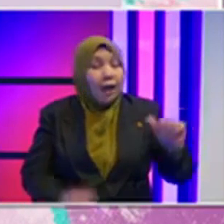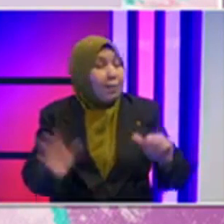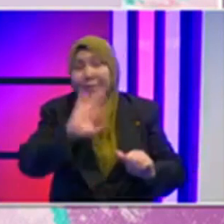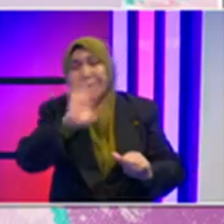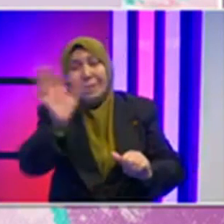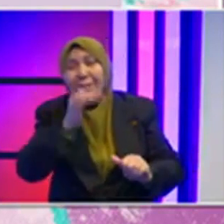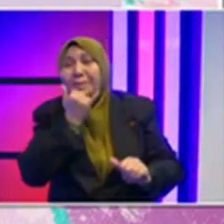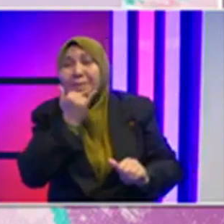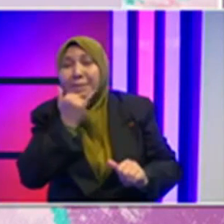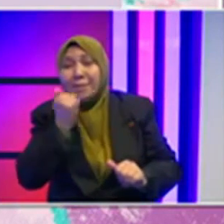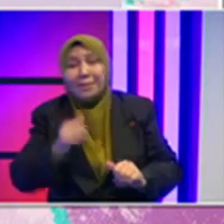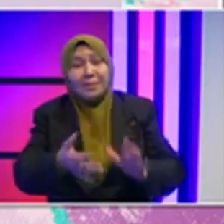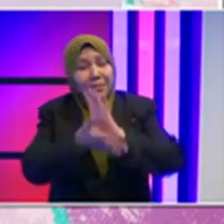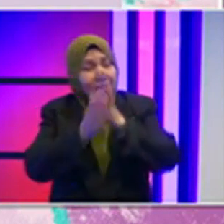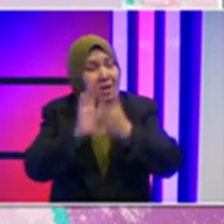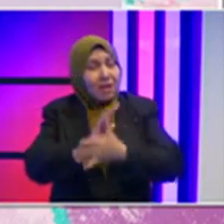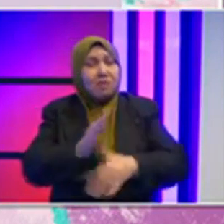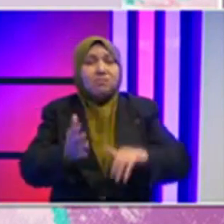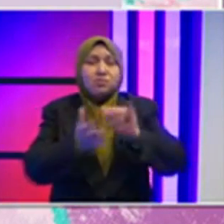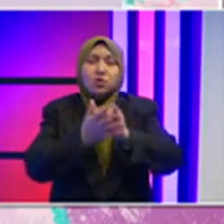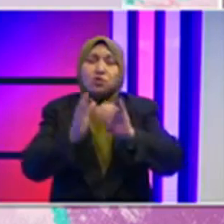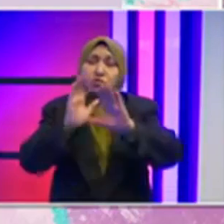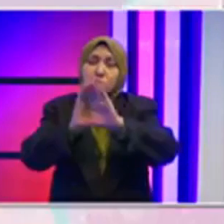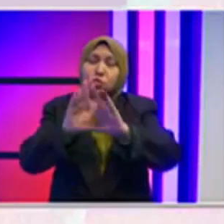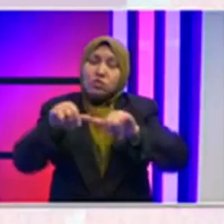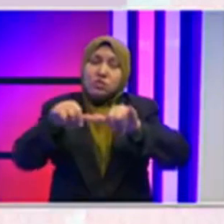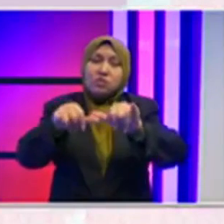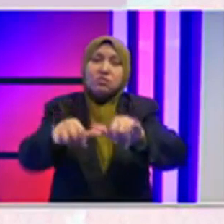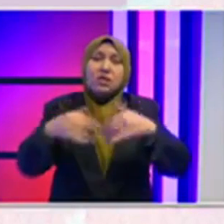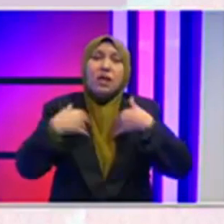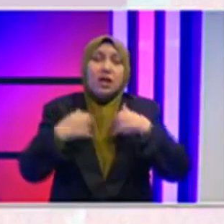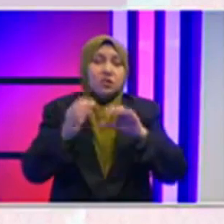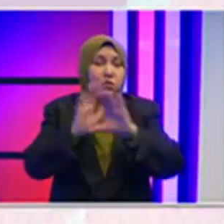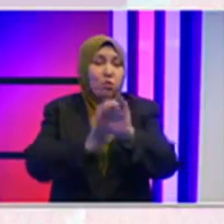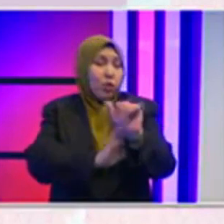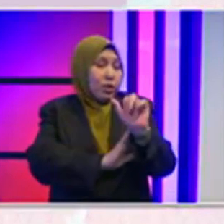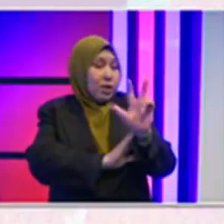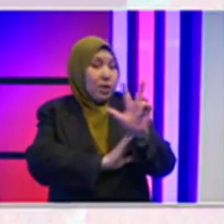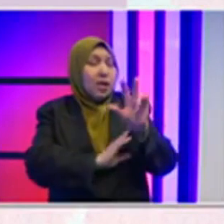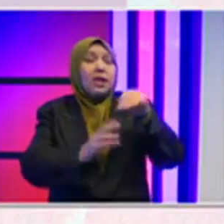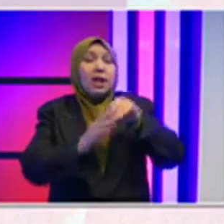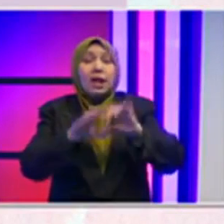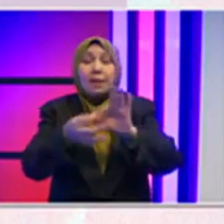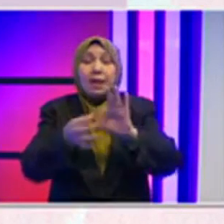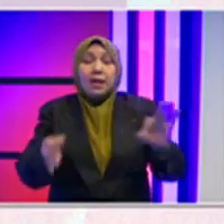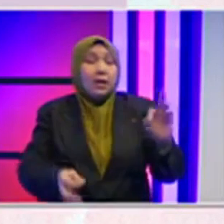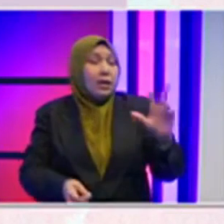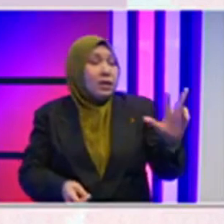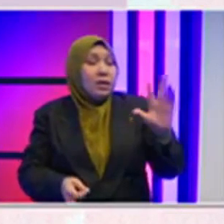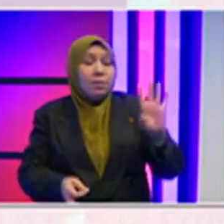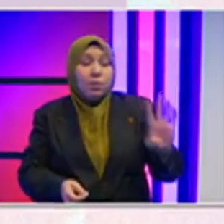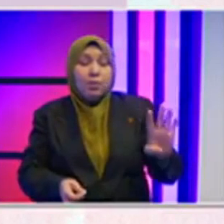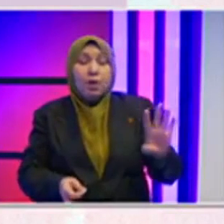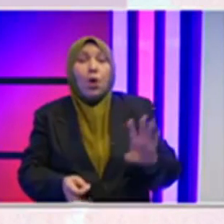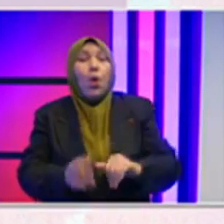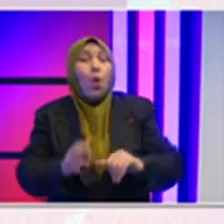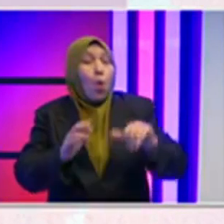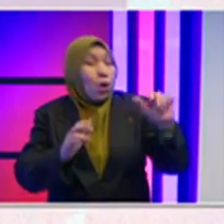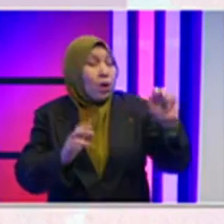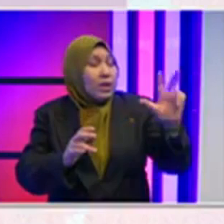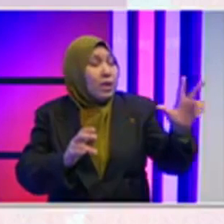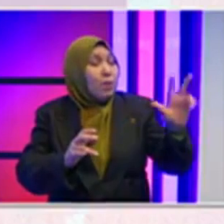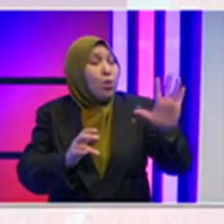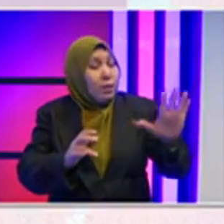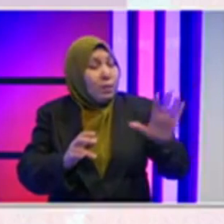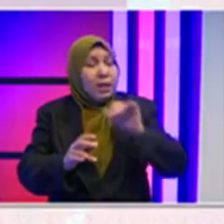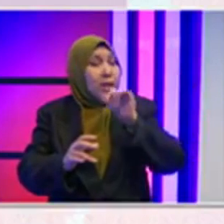baik itu duit yang dan contoh yang seharusnya contoh yang ketiga dalam ayat yang ke-35 promo tidak